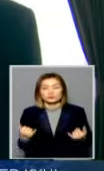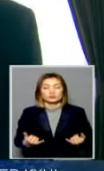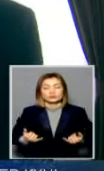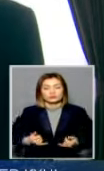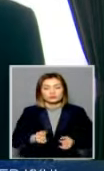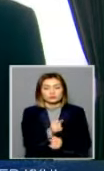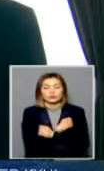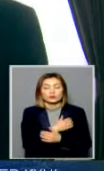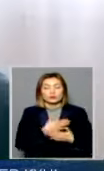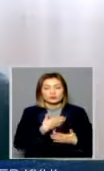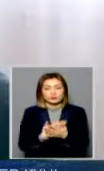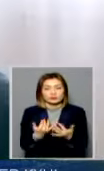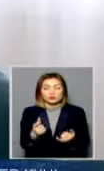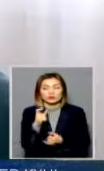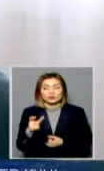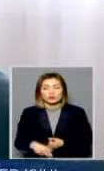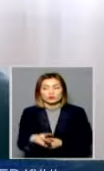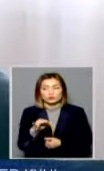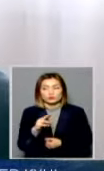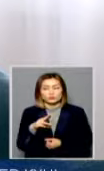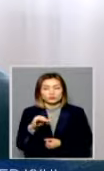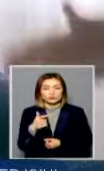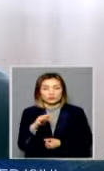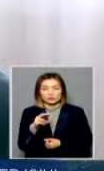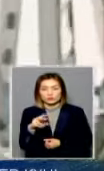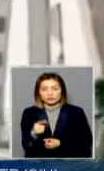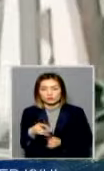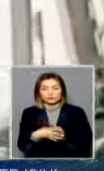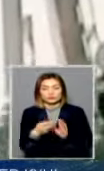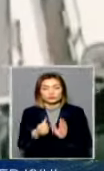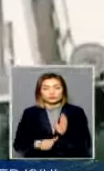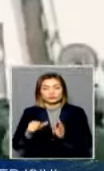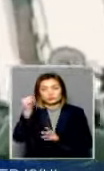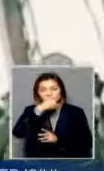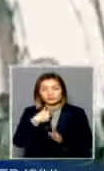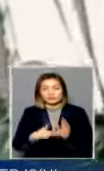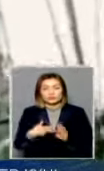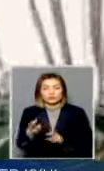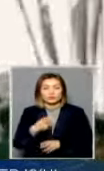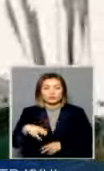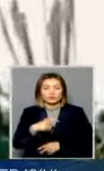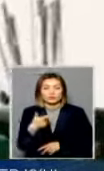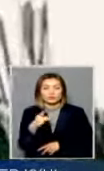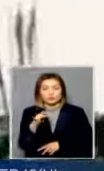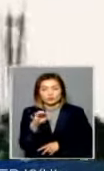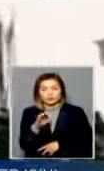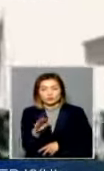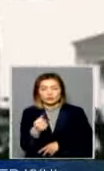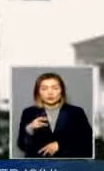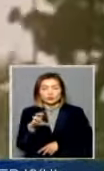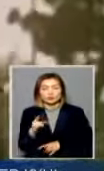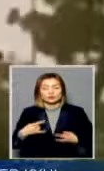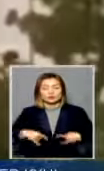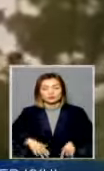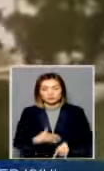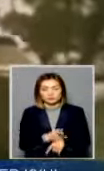құрметті демалысында. Сондай жандардың бірі Мүтиғолла Нұржанов. Ол 1960 жылы 8 желтоқсанда Гурьев облысы Дамбы селосында дүниеге